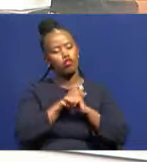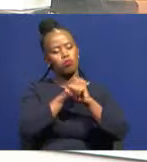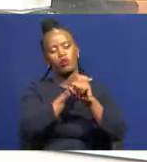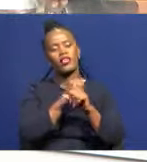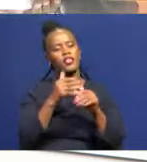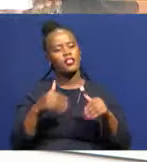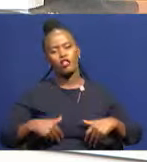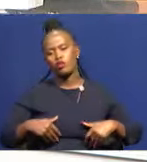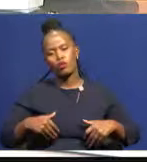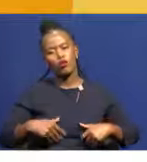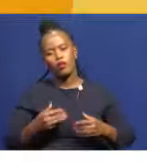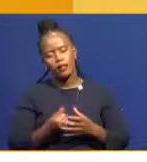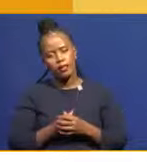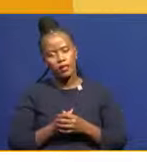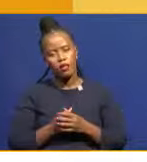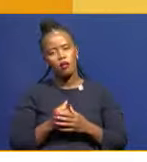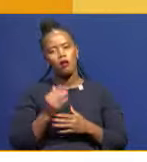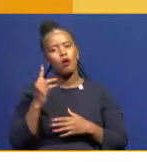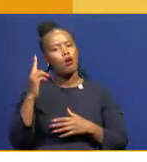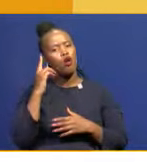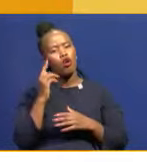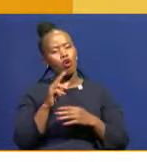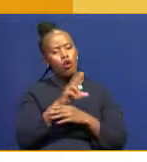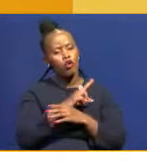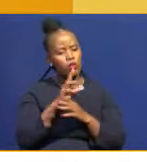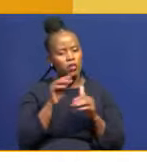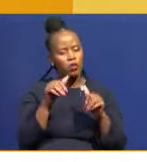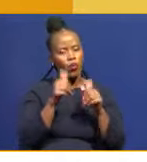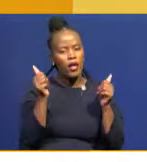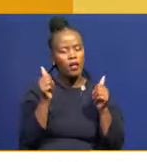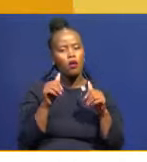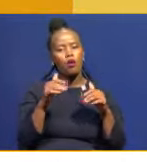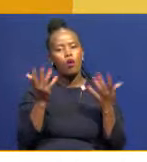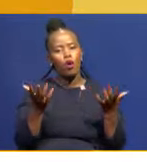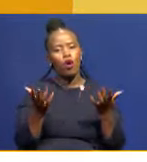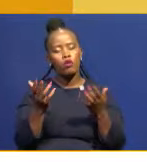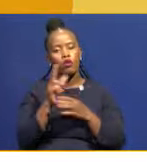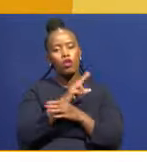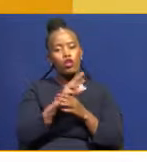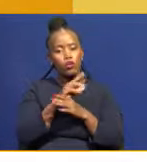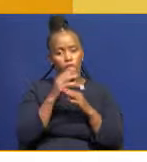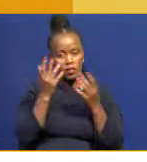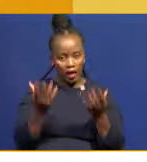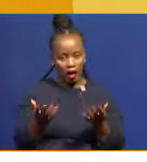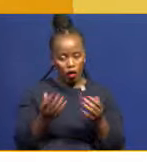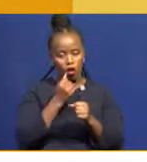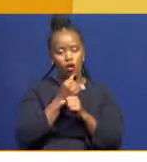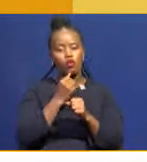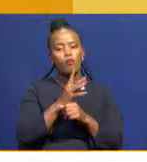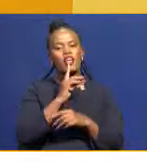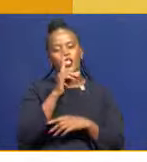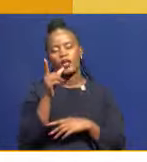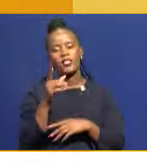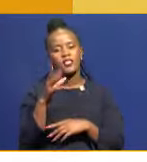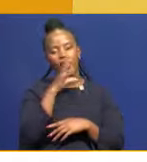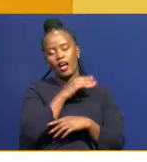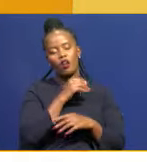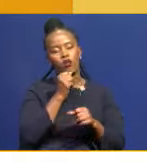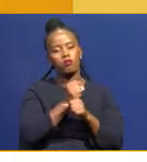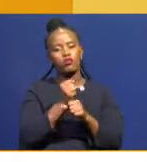hizi zinatumika ipasavyo na je zinasaidia vipi kuhakikisha kwamba swala la ukosefu wa ajira linatokomezwa hapa